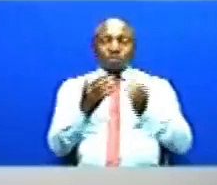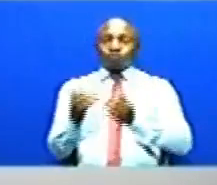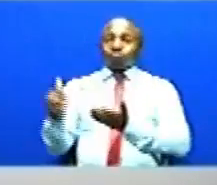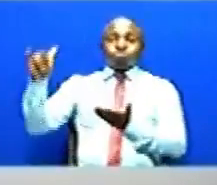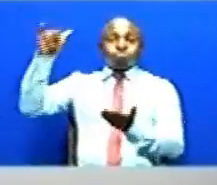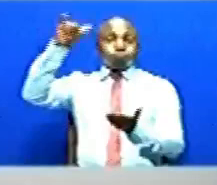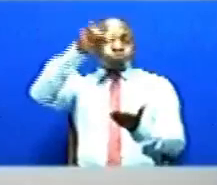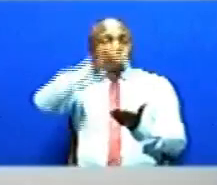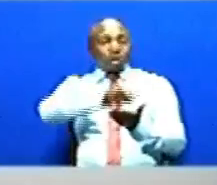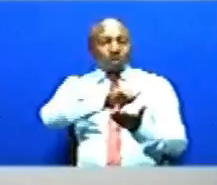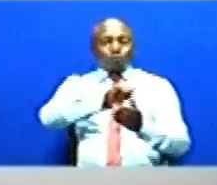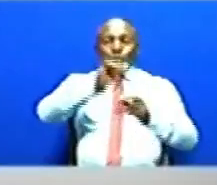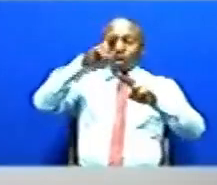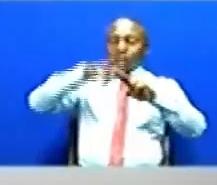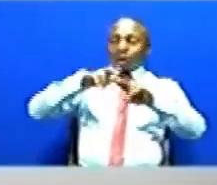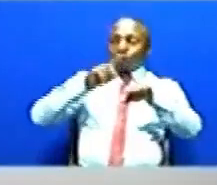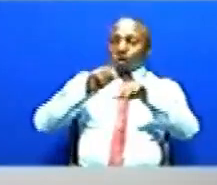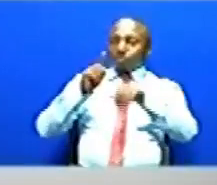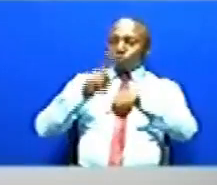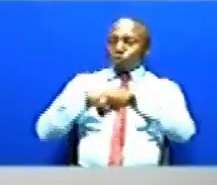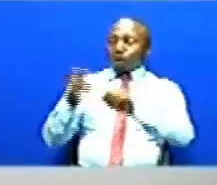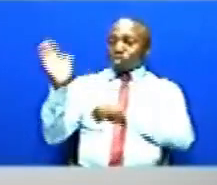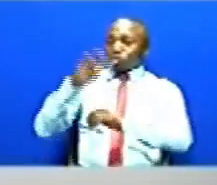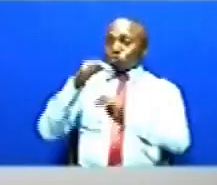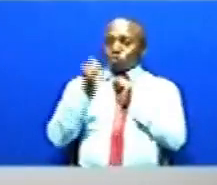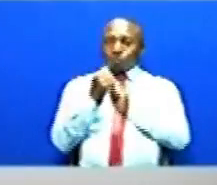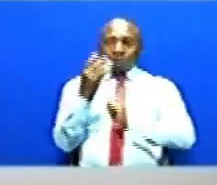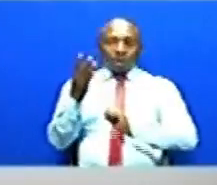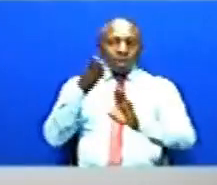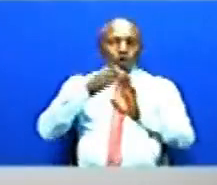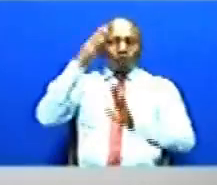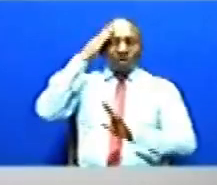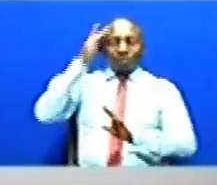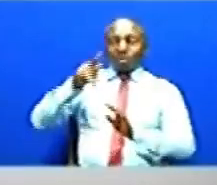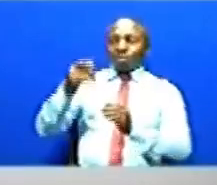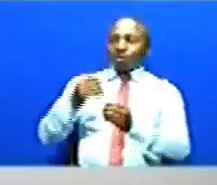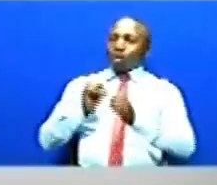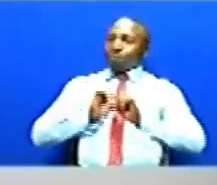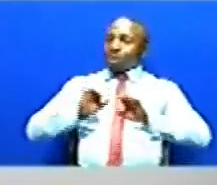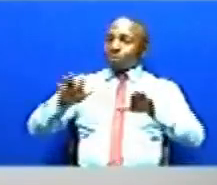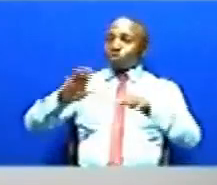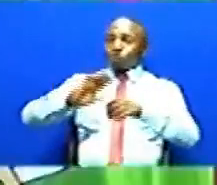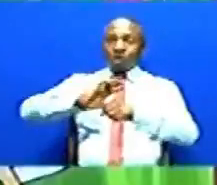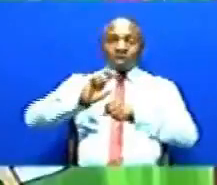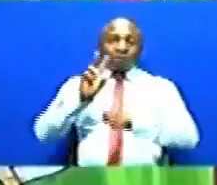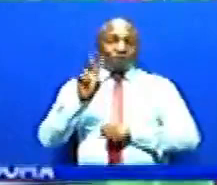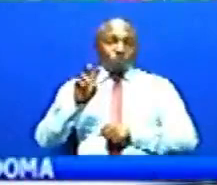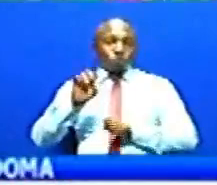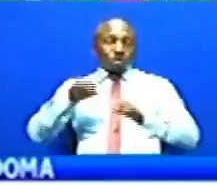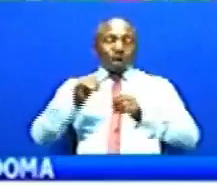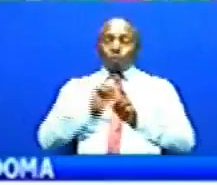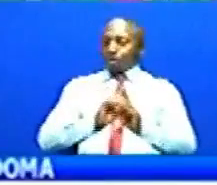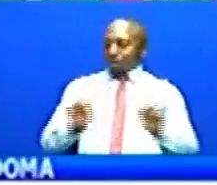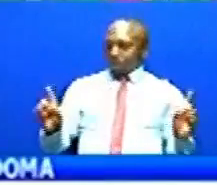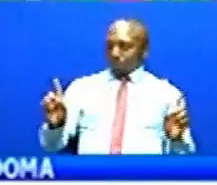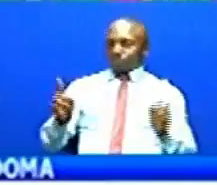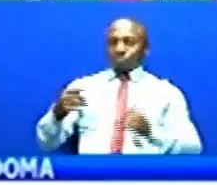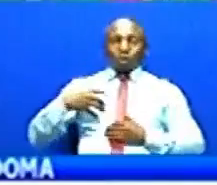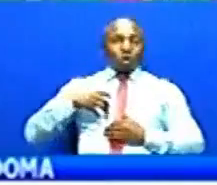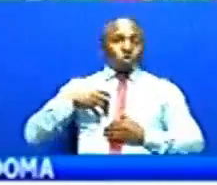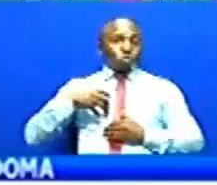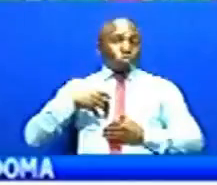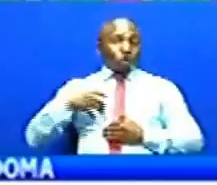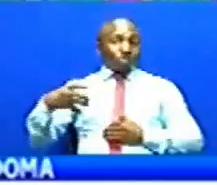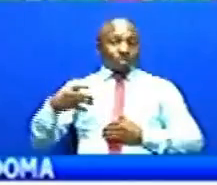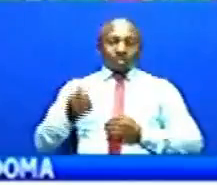nchini watakaa kwa muda wa siku 14 ili kubaini kama wameambukizwa virusi vya korona ama la. Waziri Umi